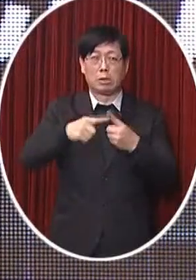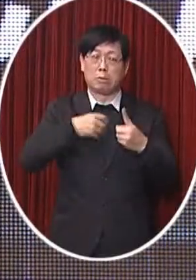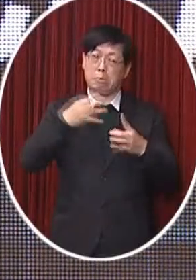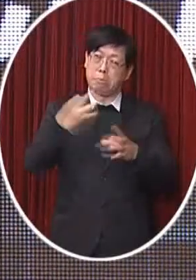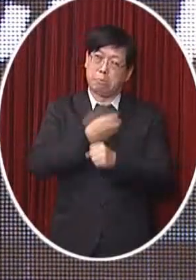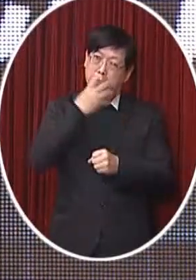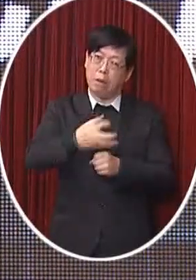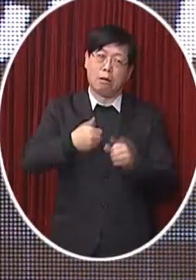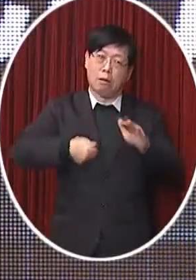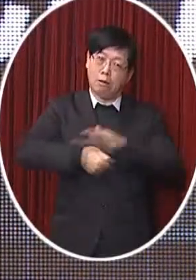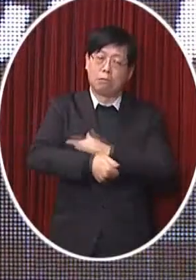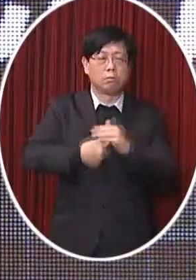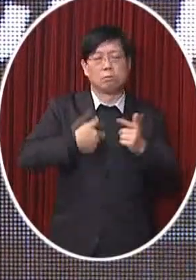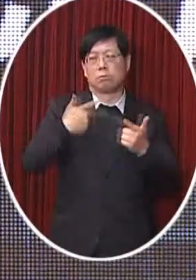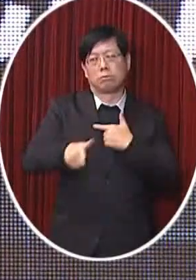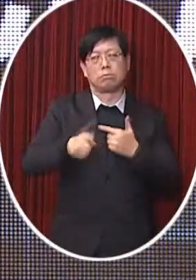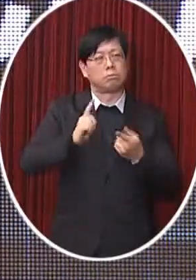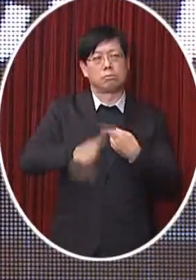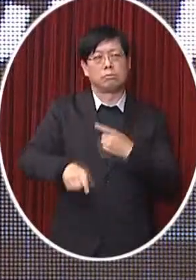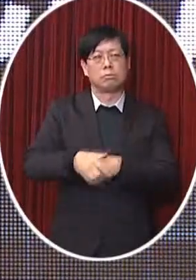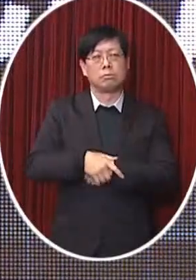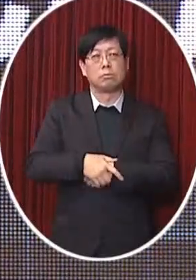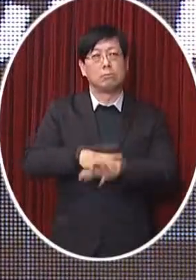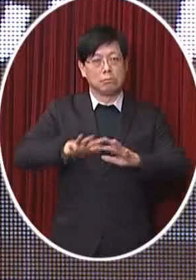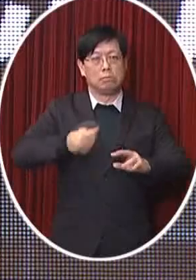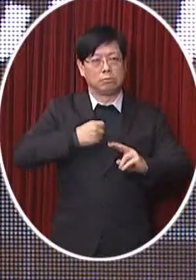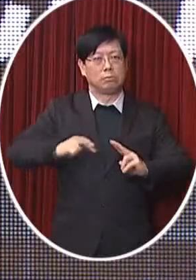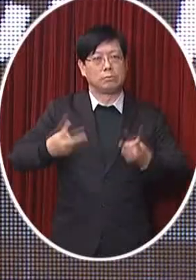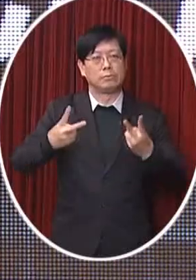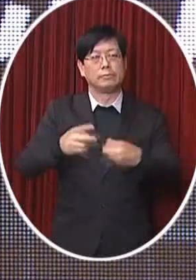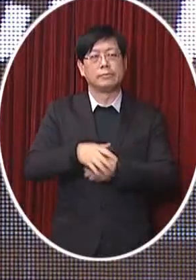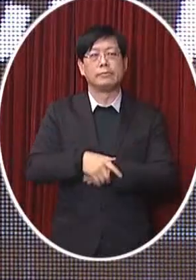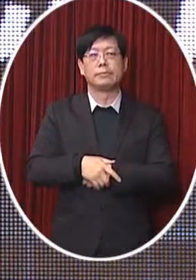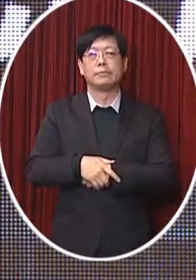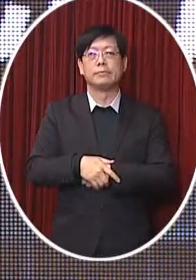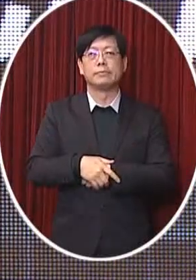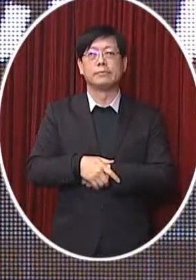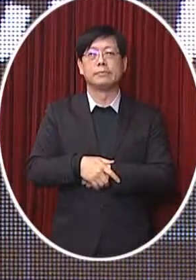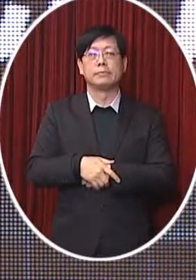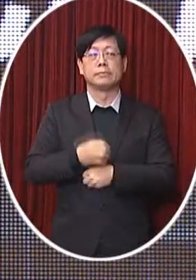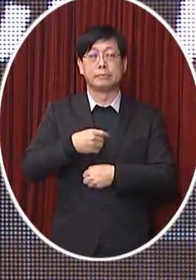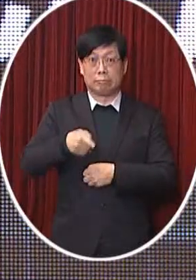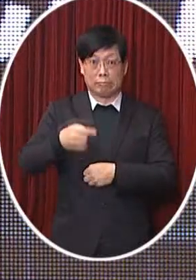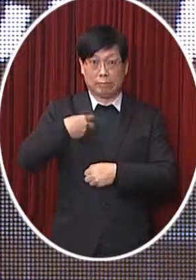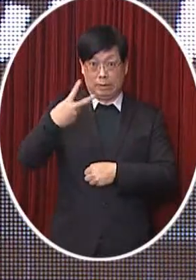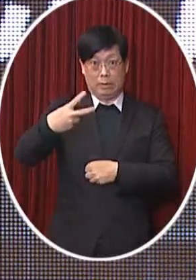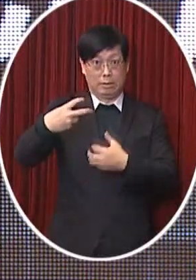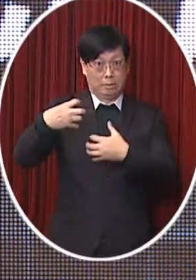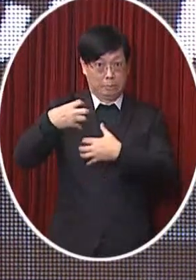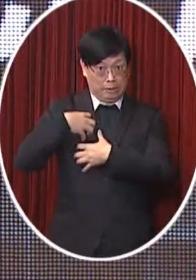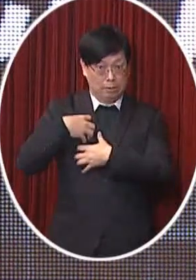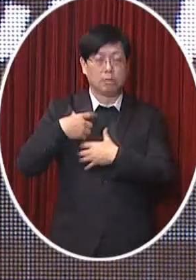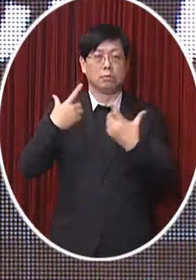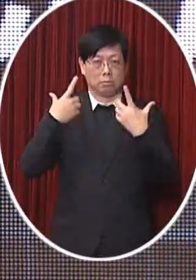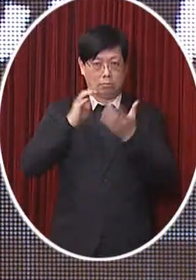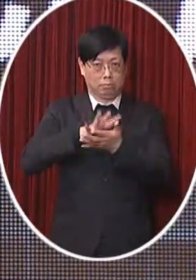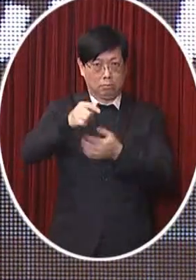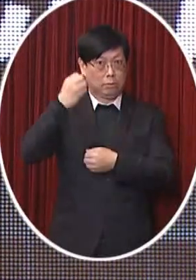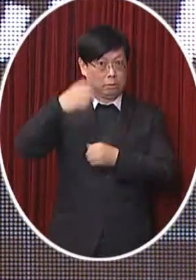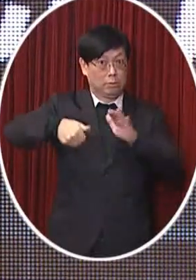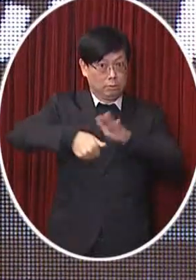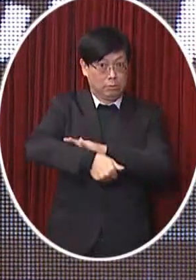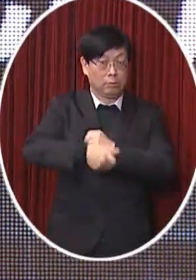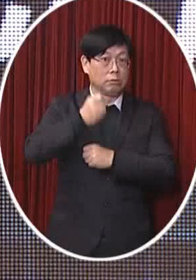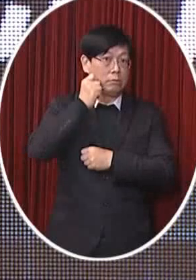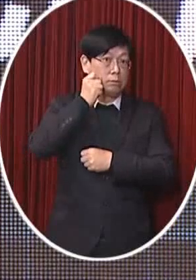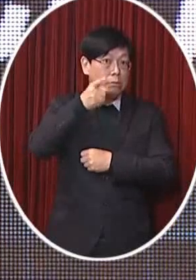钱当兵，这种不合理的现象必须要改革。以二兵为例，我们会将未来一年义务役的